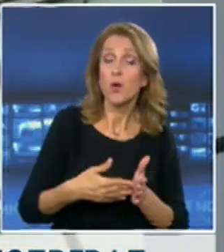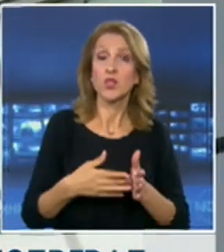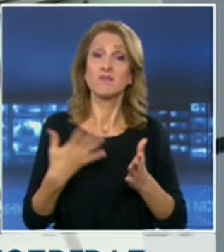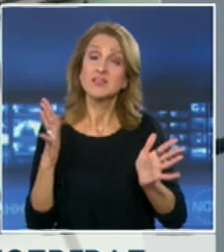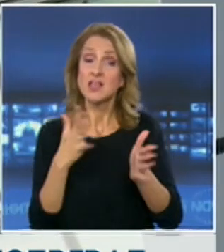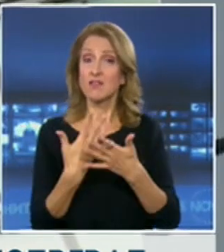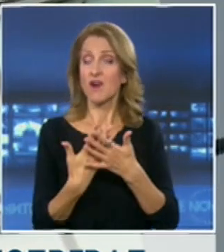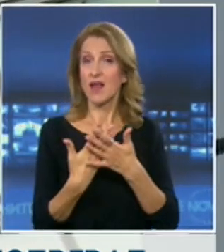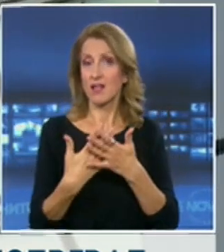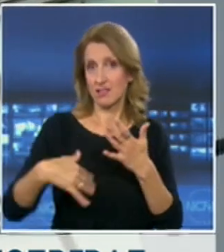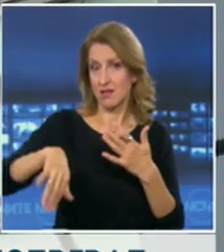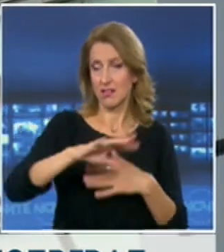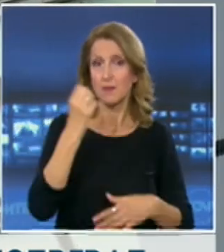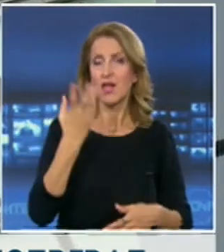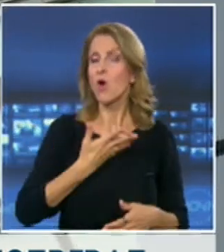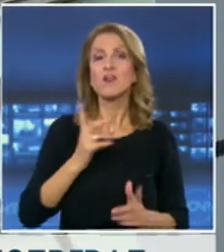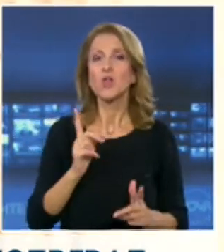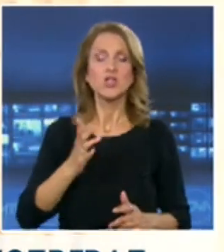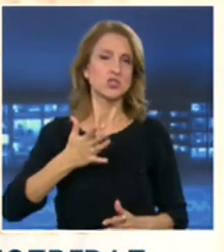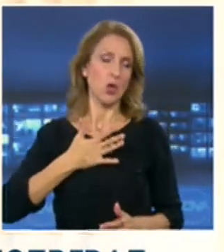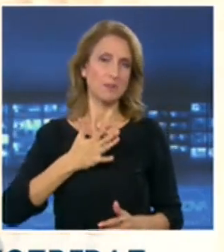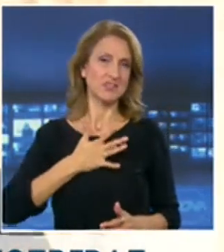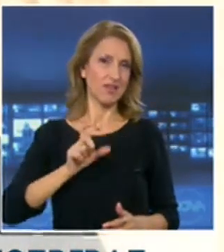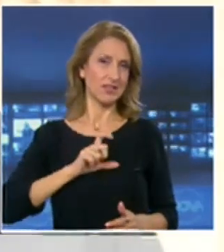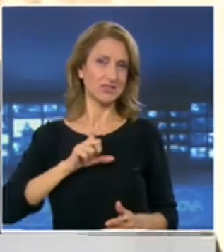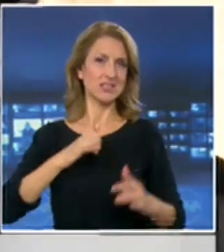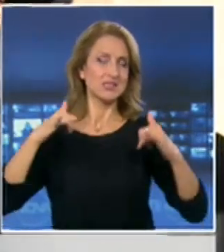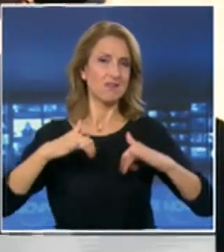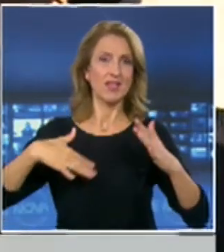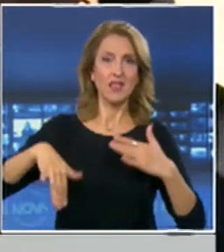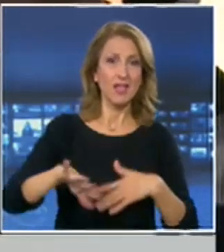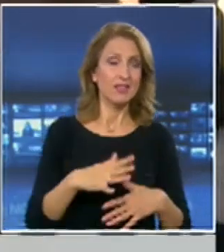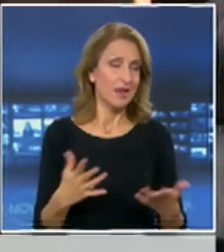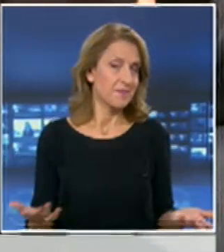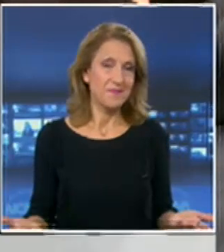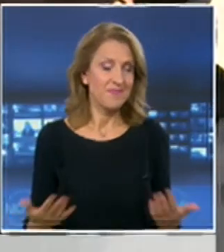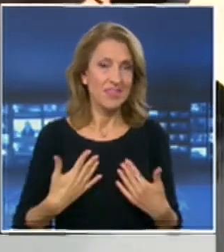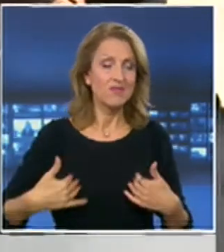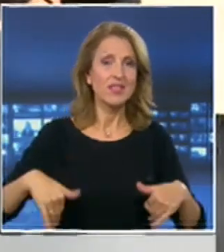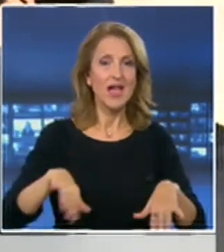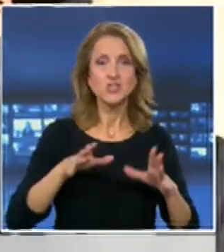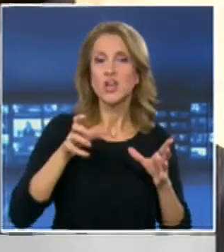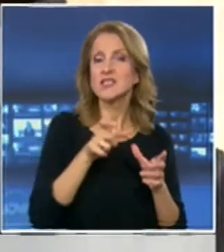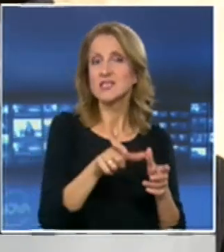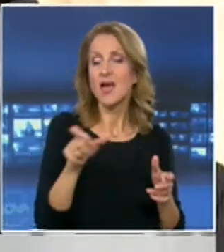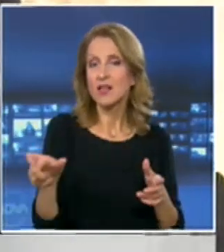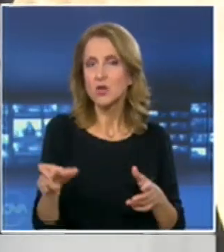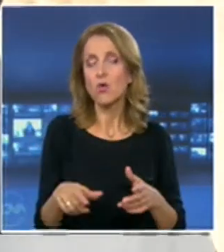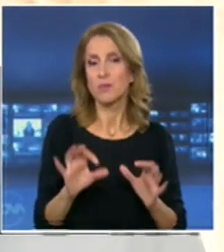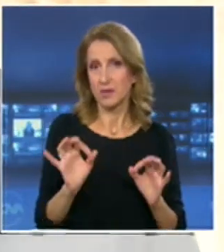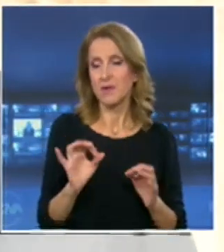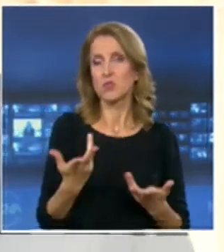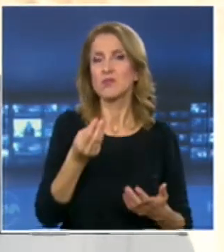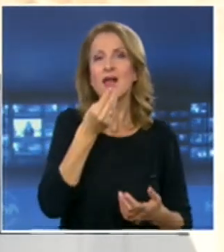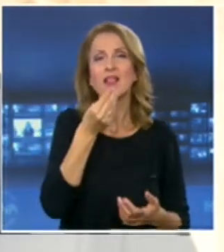обявиха собствениците на заведения. Когато се затваря такъв бизнес, специално от нашия сектор, води до много по-големи последици. Тук говорим примерно за